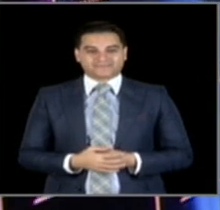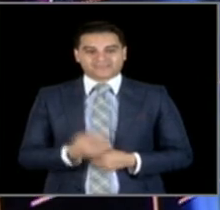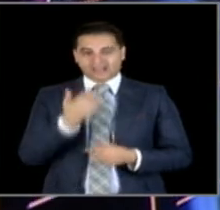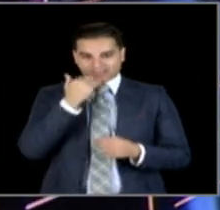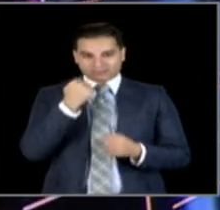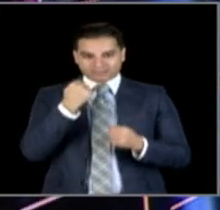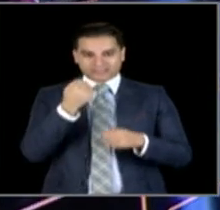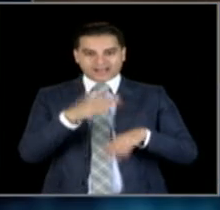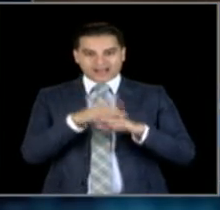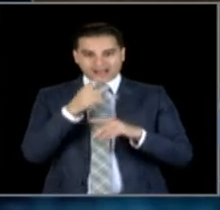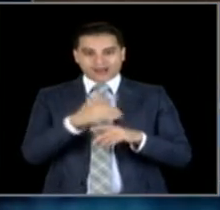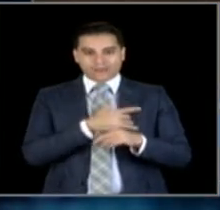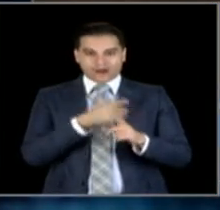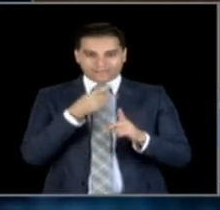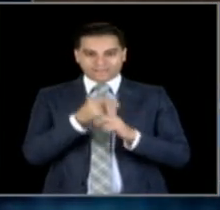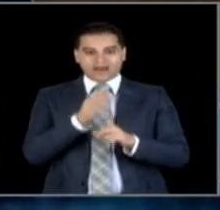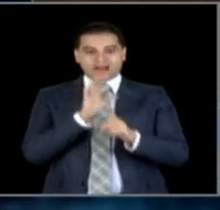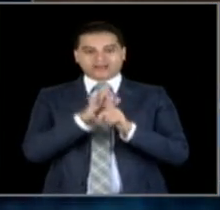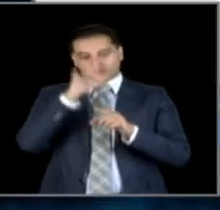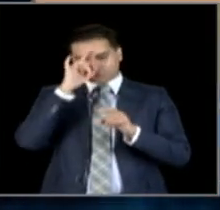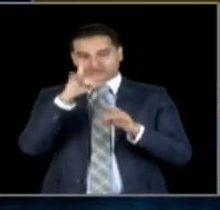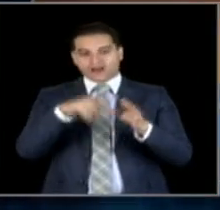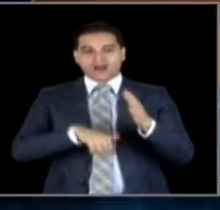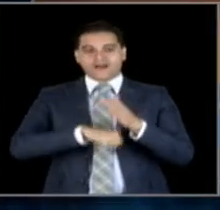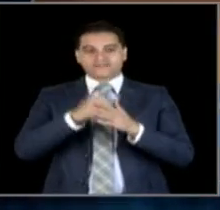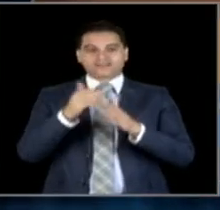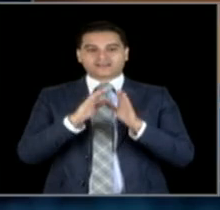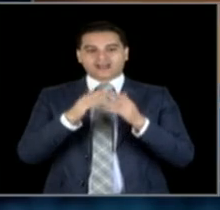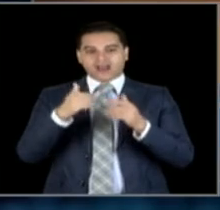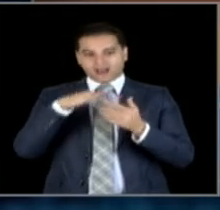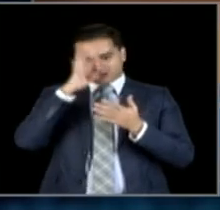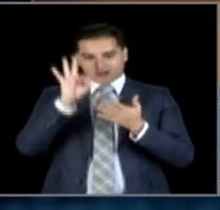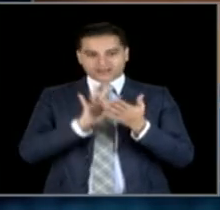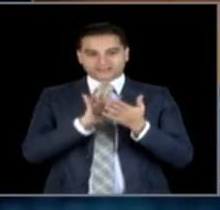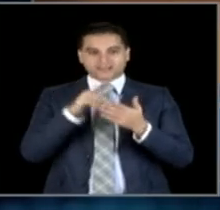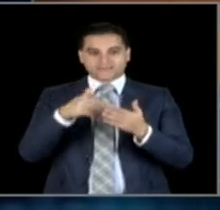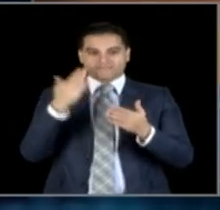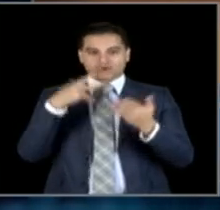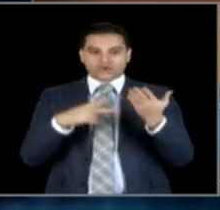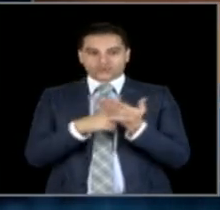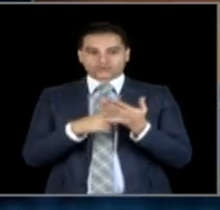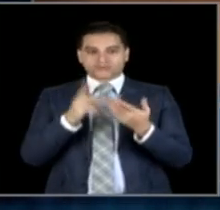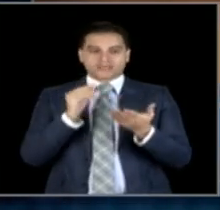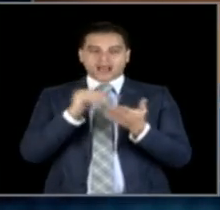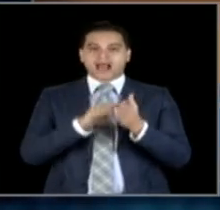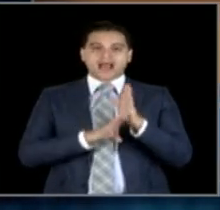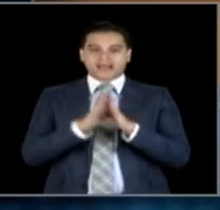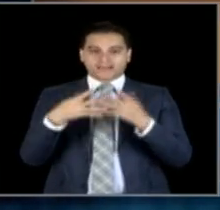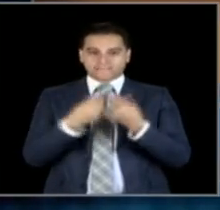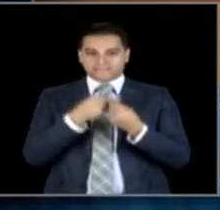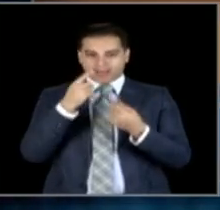كرولوس وقلبنا معاك وبنشجعك، وان شاء الله تكون قد المسؤوليه. احنا يمكن الحظ ما حالفناش في دور نص النهائي ان احنا نوصل للنهائي